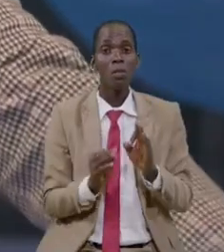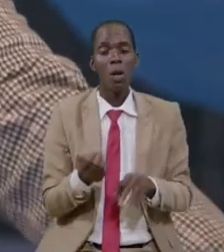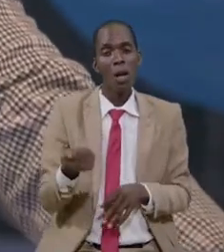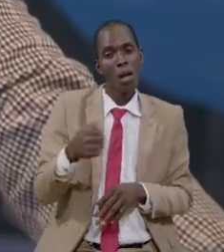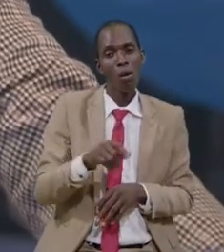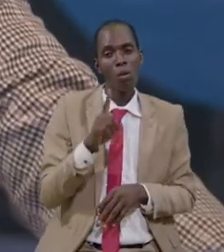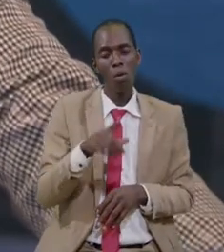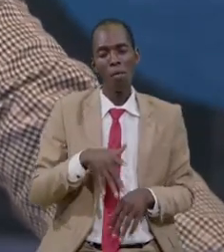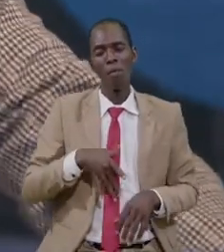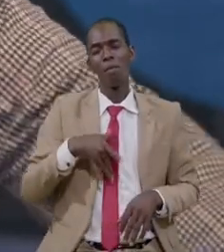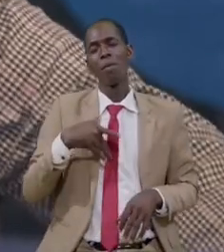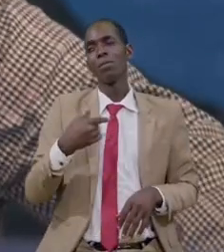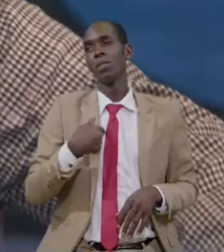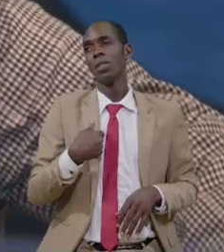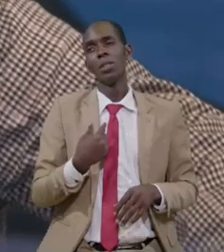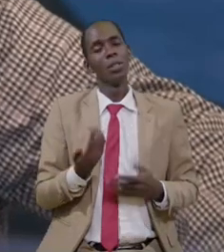se sent désespéré,